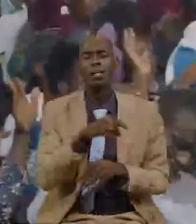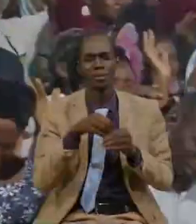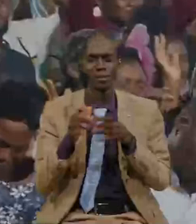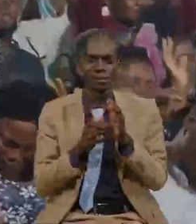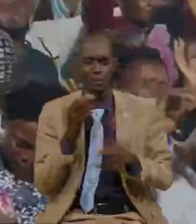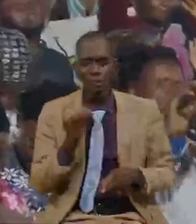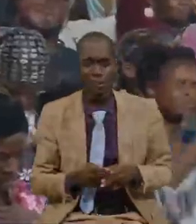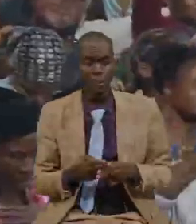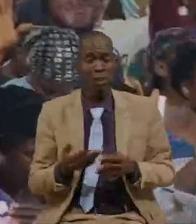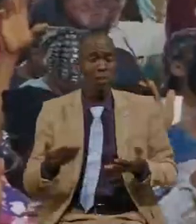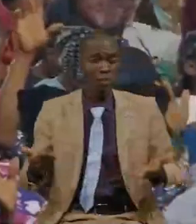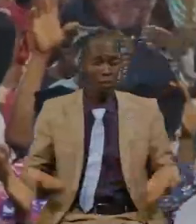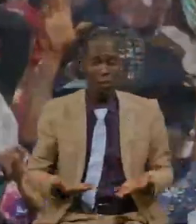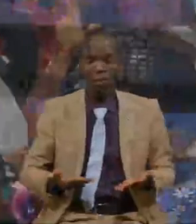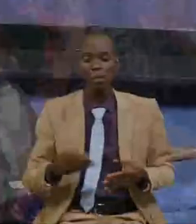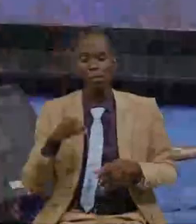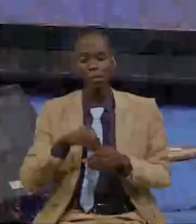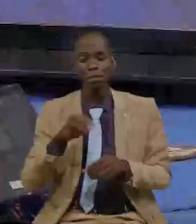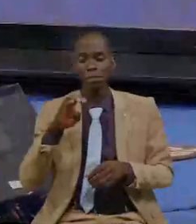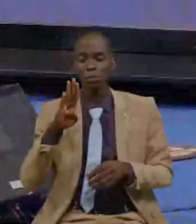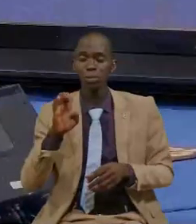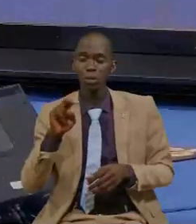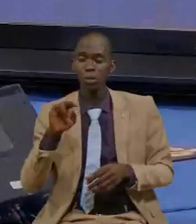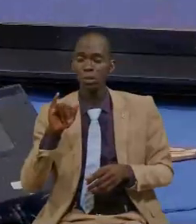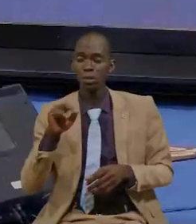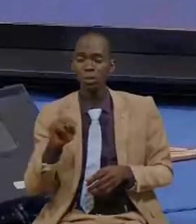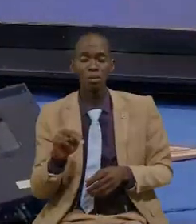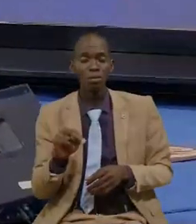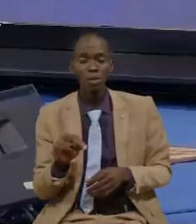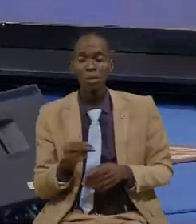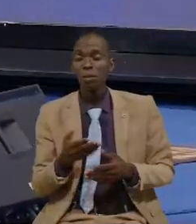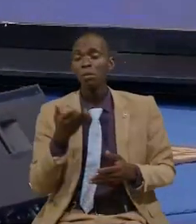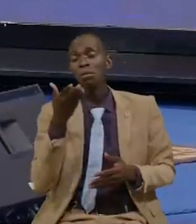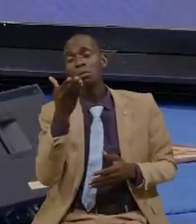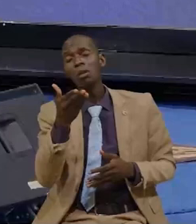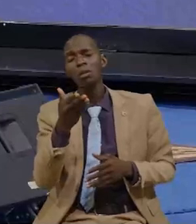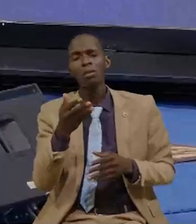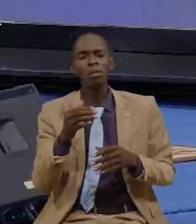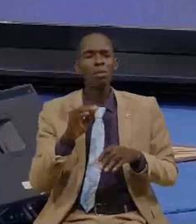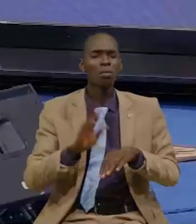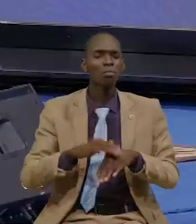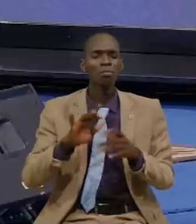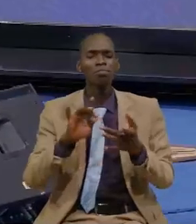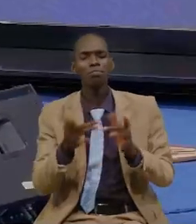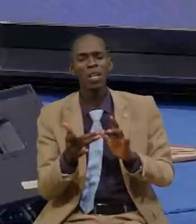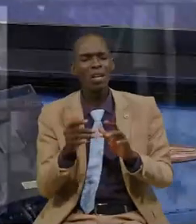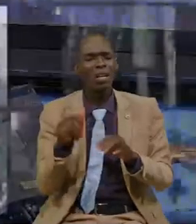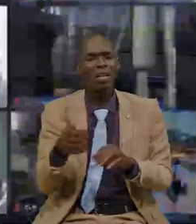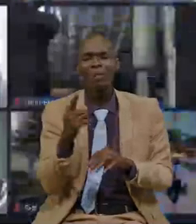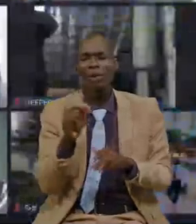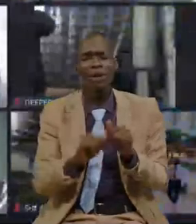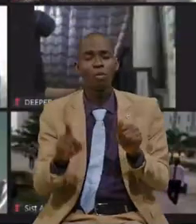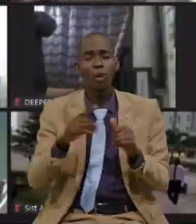guéri. Ici, au lieu Alpha, là, en ligne, et partout où vous